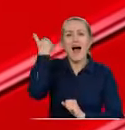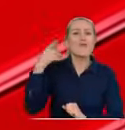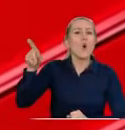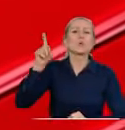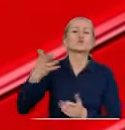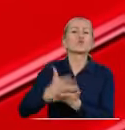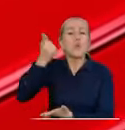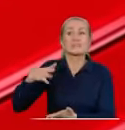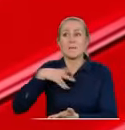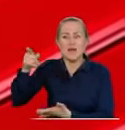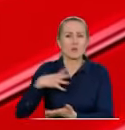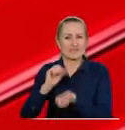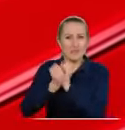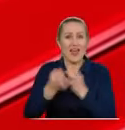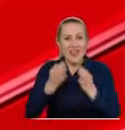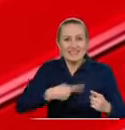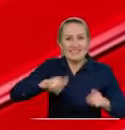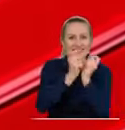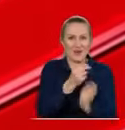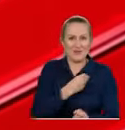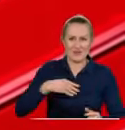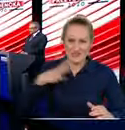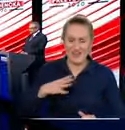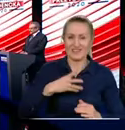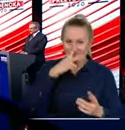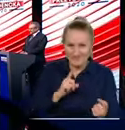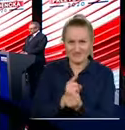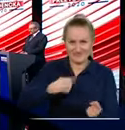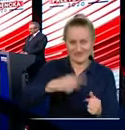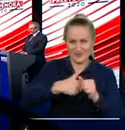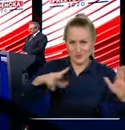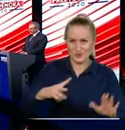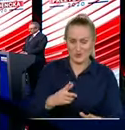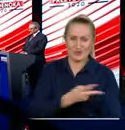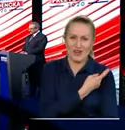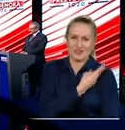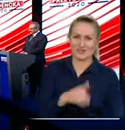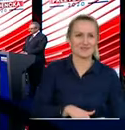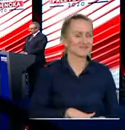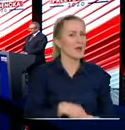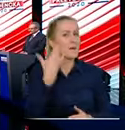nią. Dzisiaj pora na Polskę. Do zobaczenia 28 czerwca. Dziękuję. Mirosław Piotrowski.